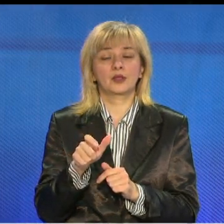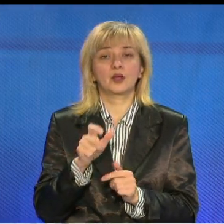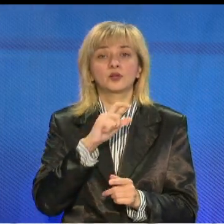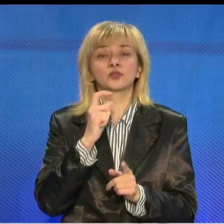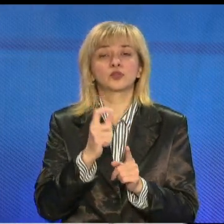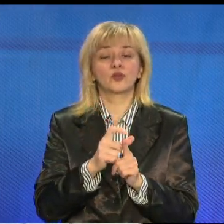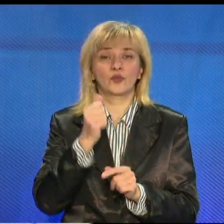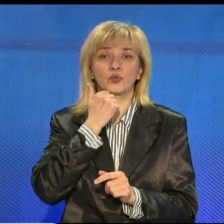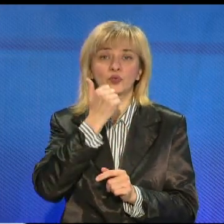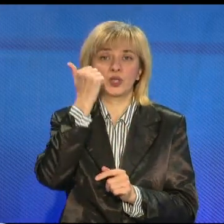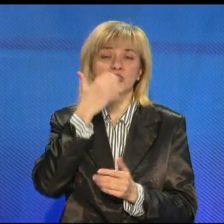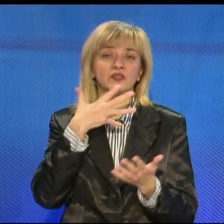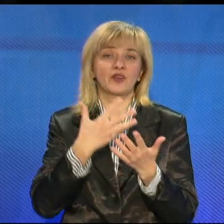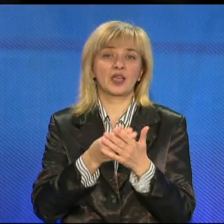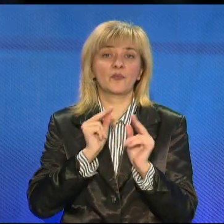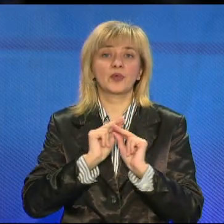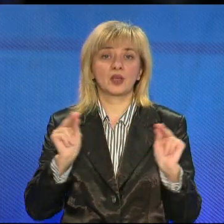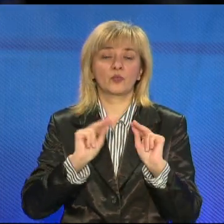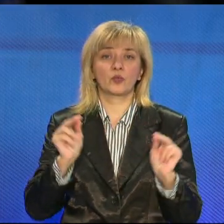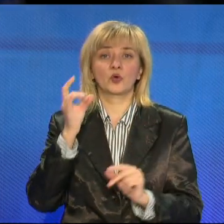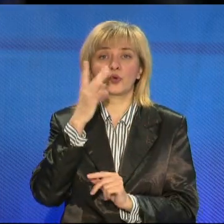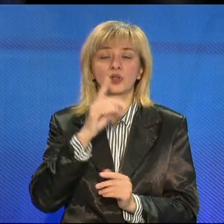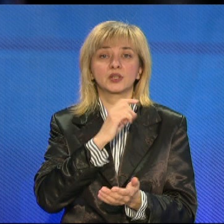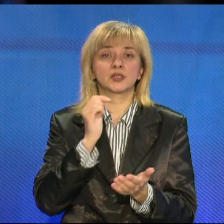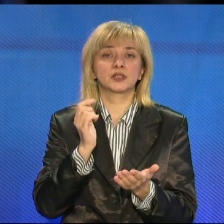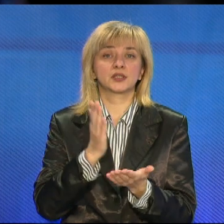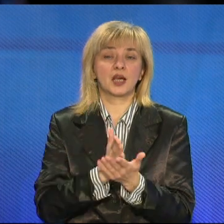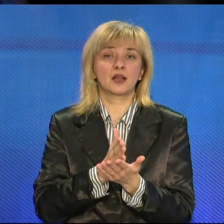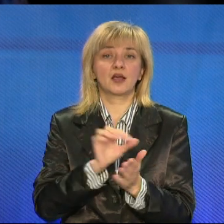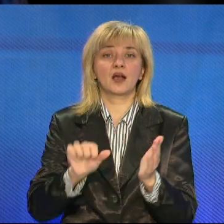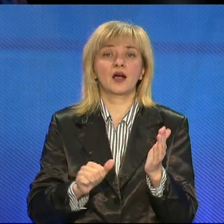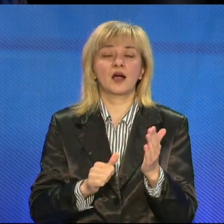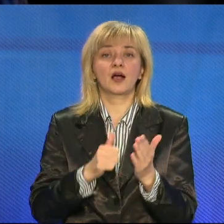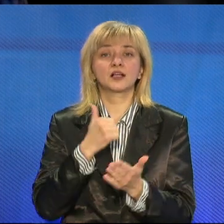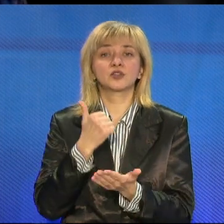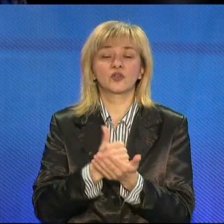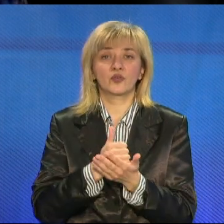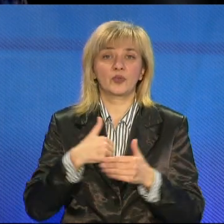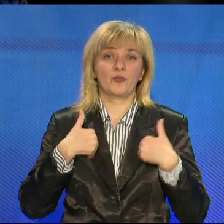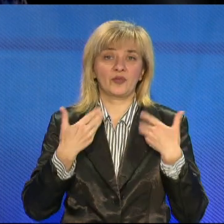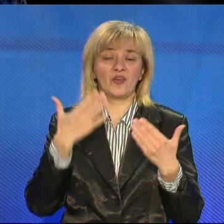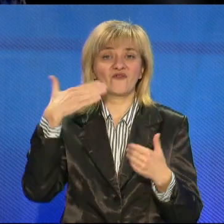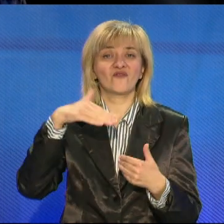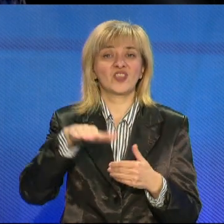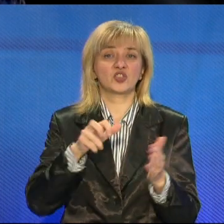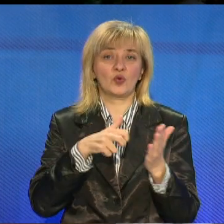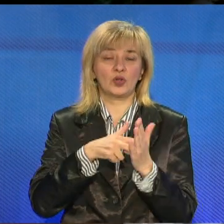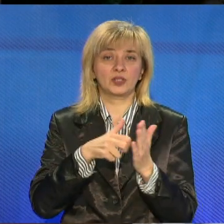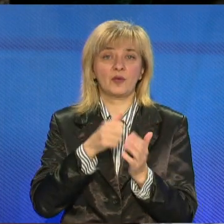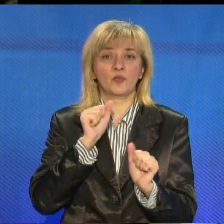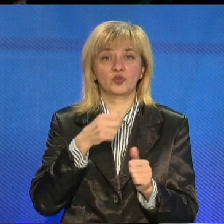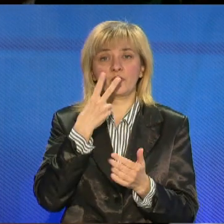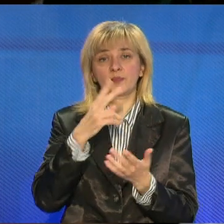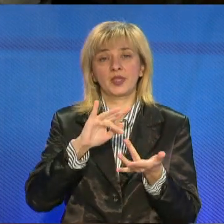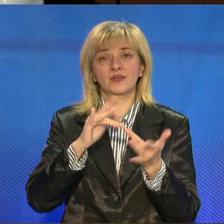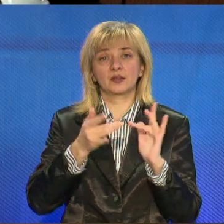Словы удзячных сваім педагогам гродзенцаў сталі асновай для віншавальнага відэаліста. Убачыць яго можна на сайце аблвыканкама